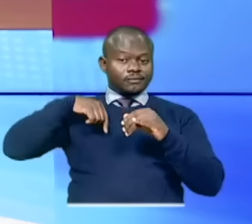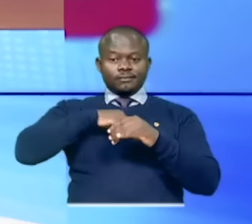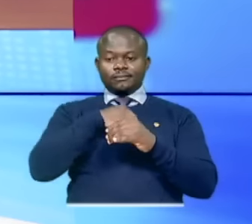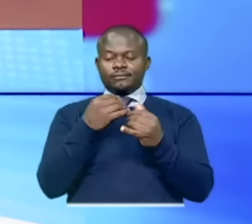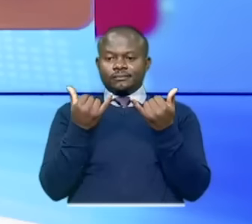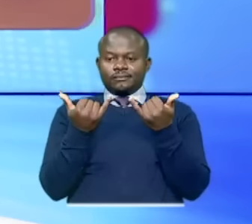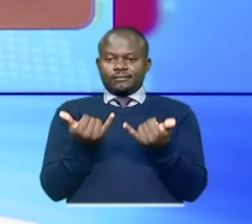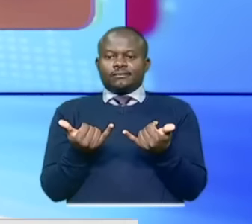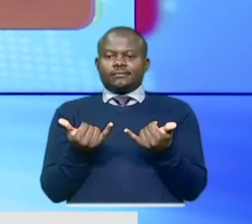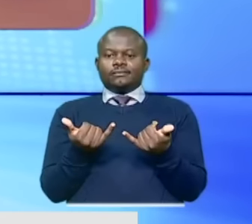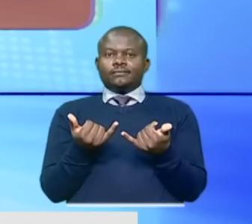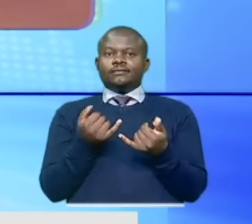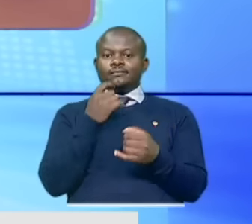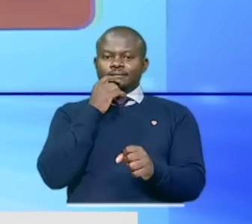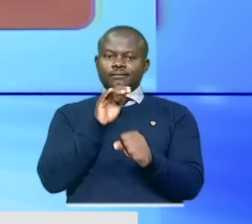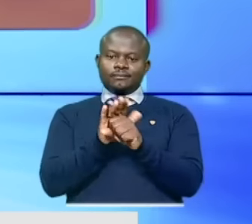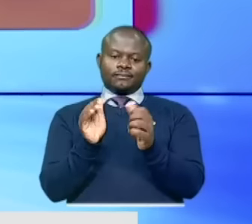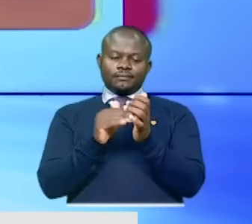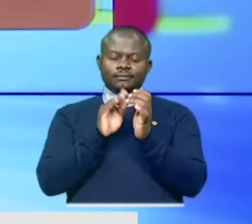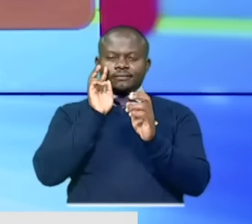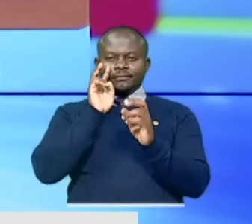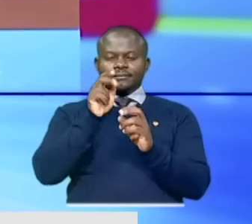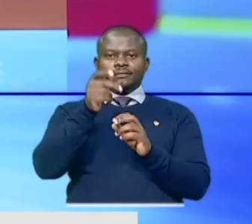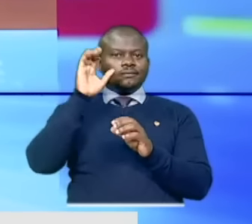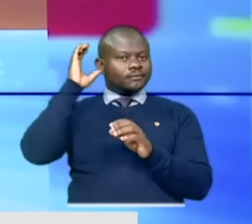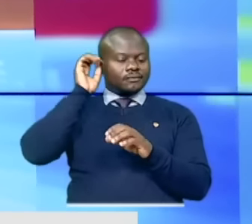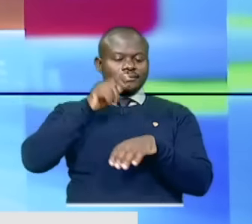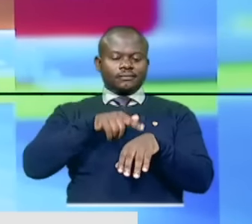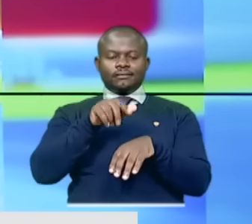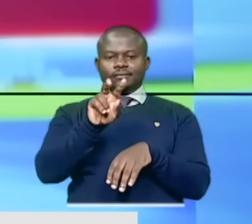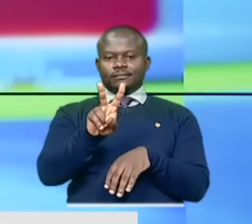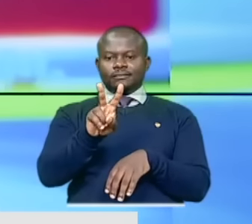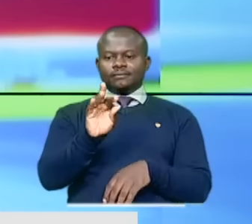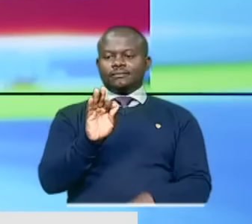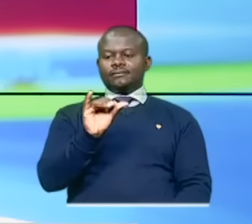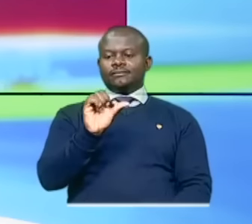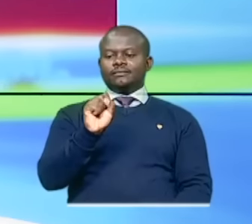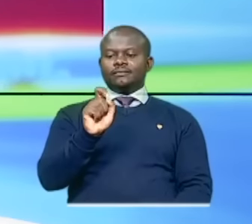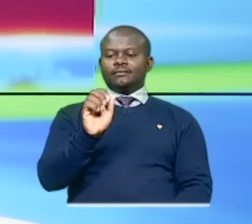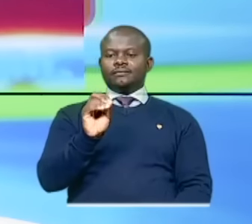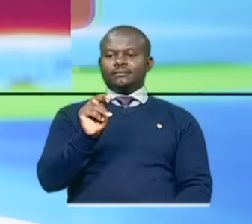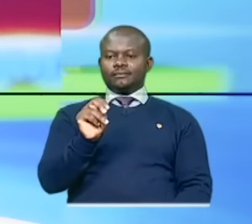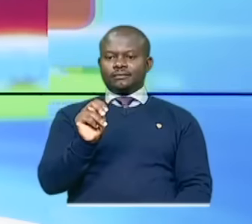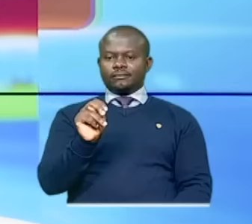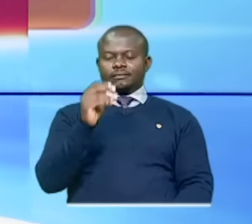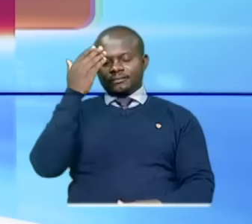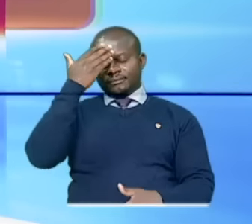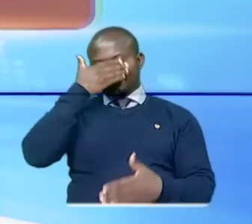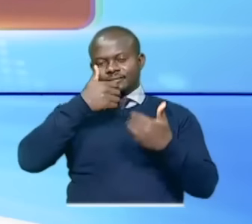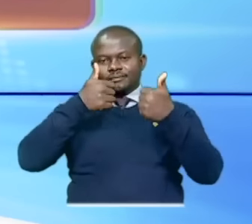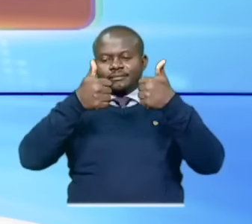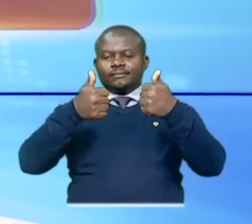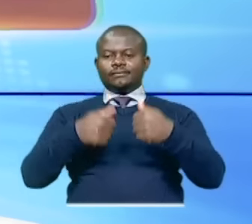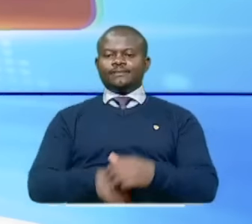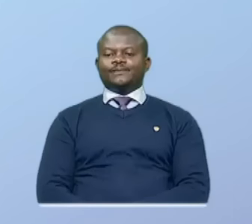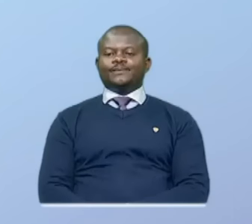kanya. Reka mbararike kuza gukurikirana andi makuru mu kanya ku isaha 2:00. Ngendi Fiston, Felix Abineza, umugoroba mwiza.